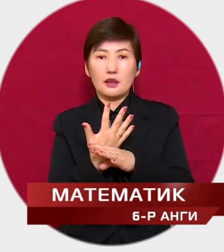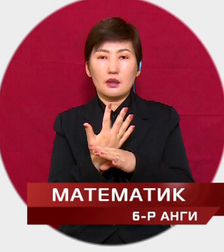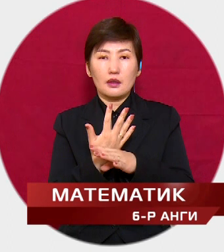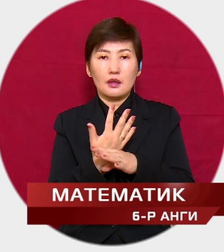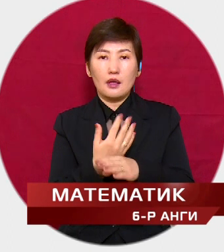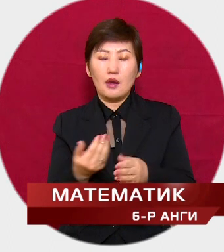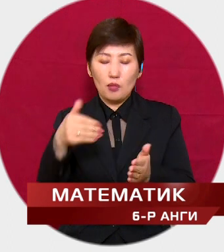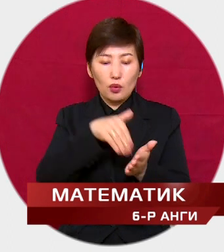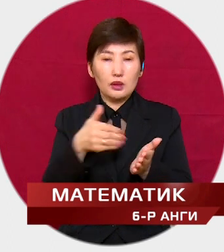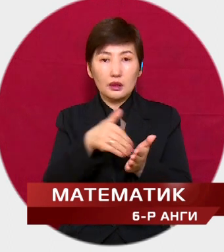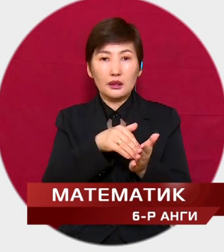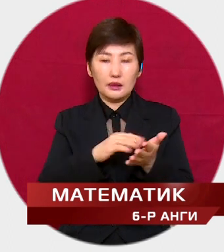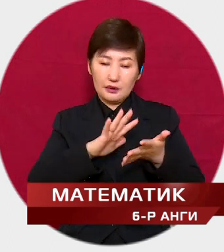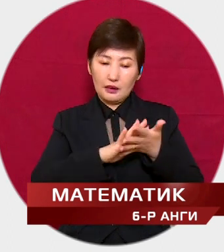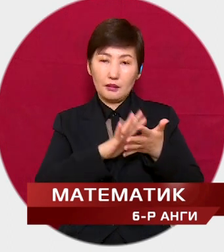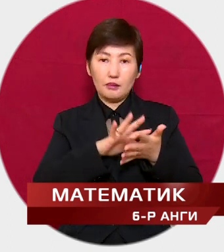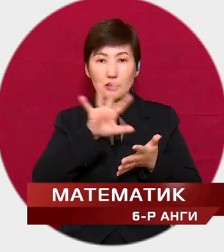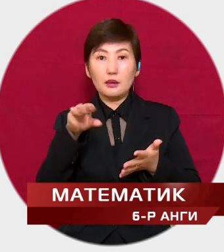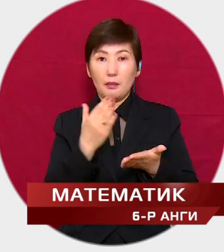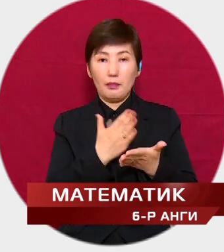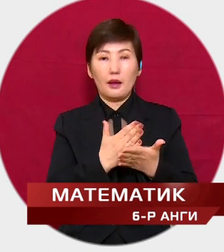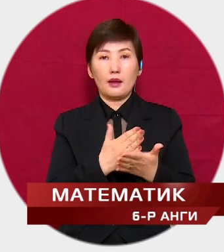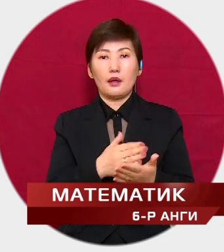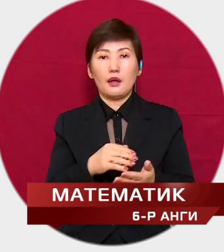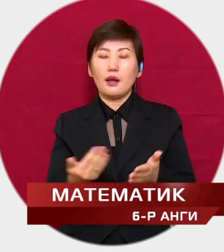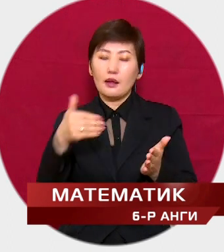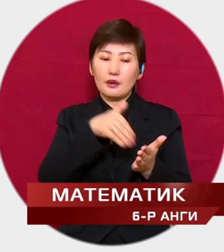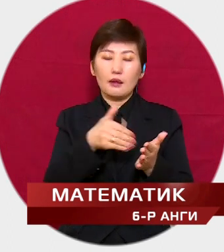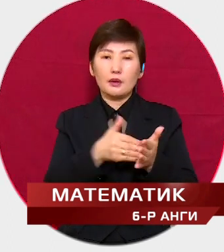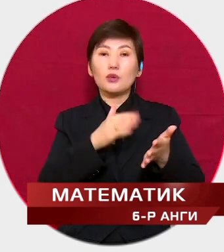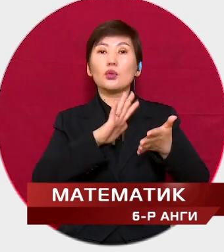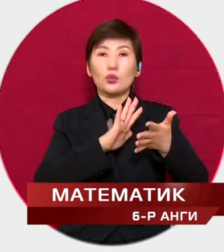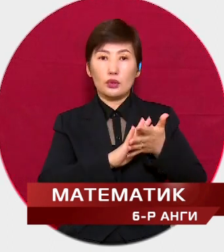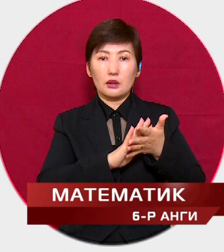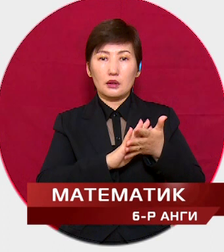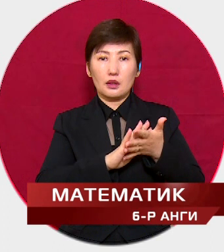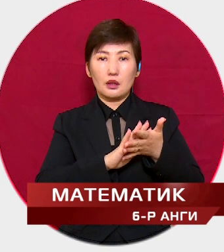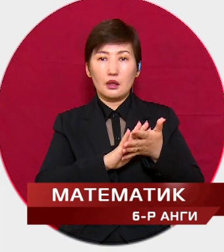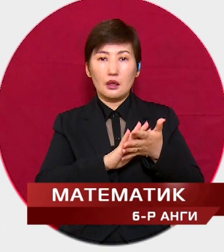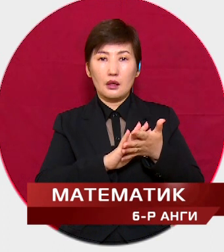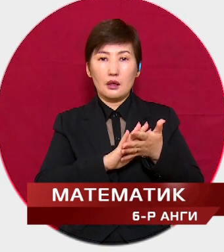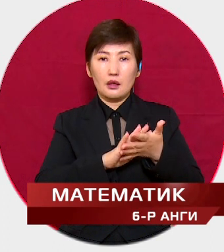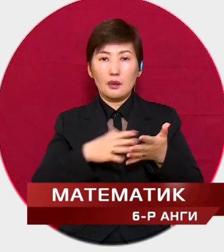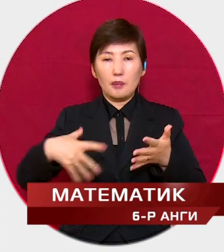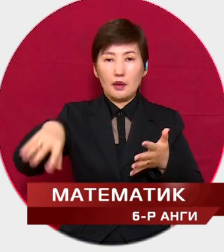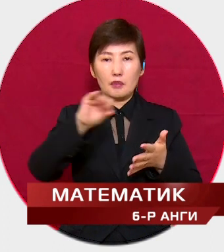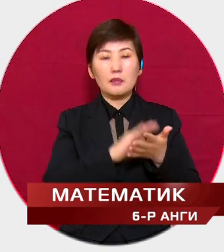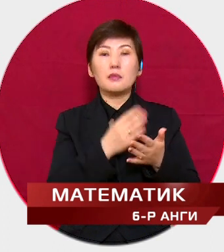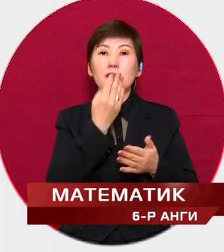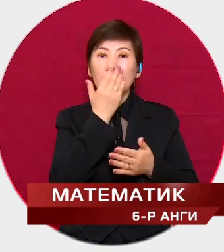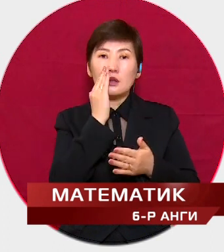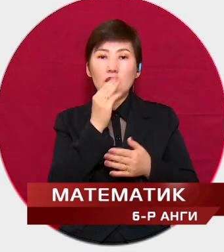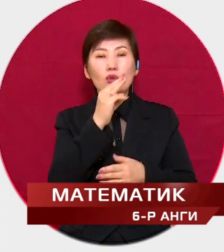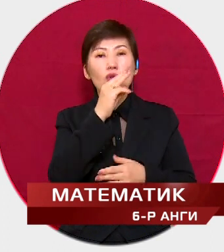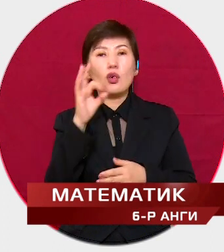бид нарт өгдсөн давтамжийн хөснөгт өгсөн гэсэн үг ээ тийм ээ. За тэгвэл энэ давтамжийн хөснөгт эдгээрээсээ бид нар нийт цэцэгний тоог олох юм байна.